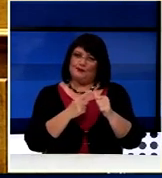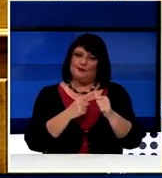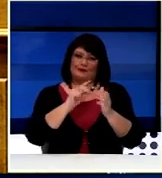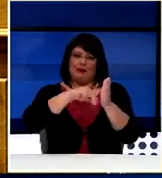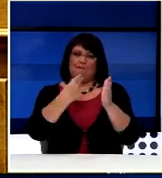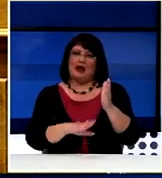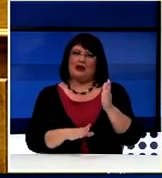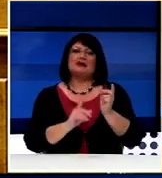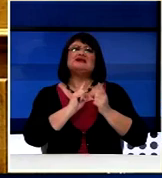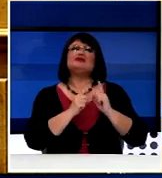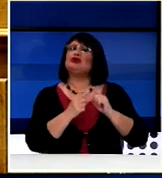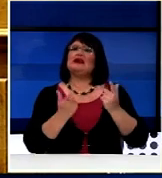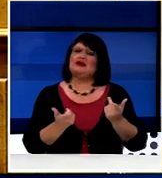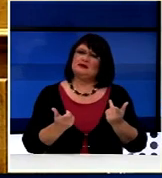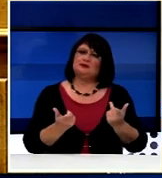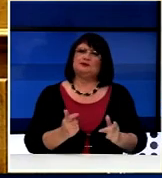υπογράψατε τελικά μια συμφωνία